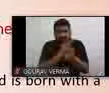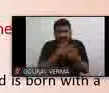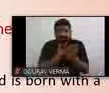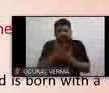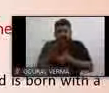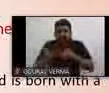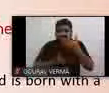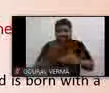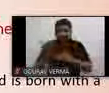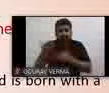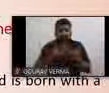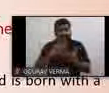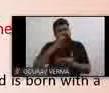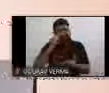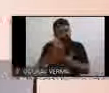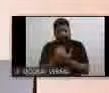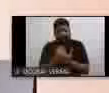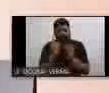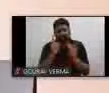रिक्वायर्ड. नेक्स्ट,